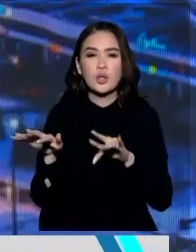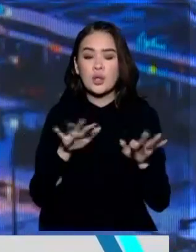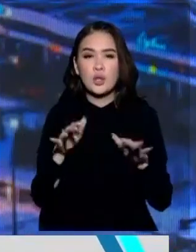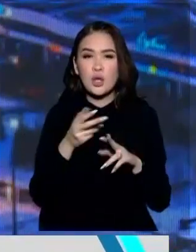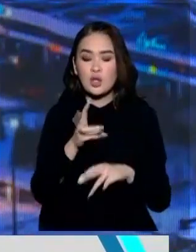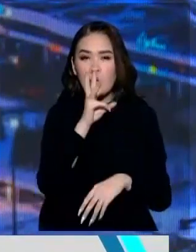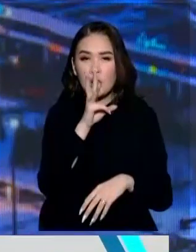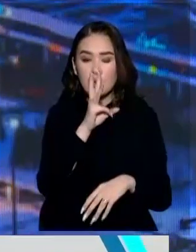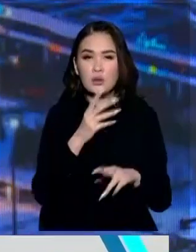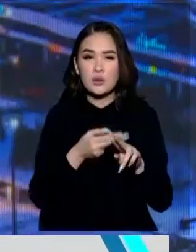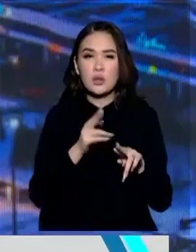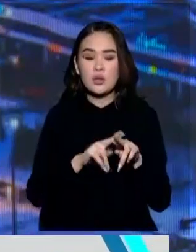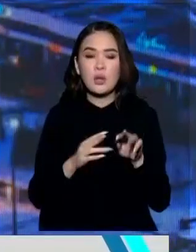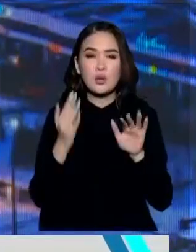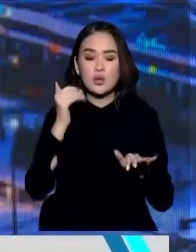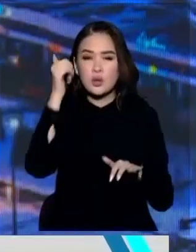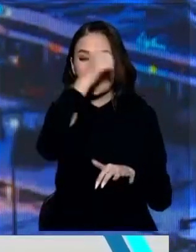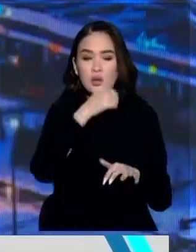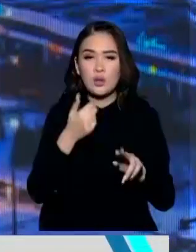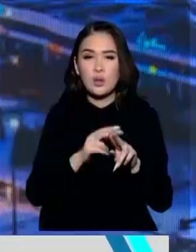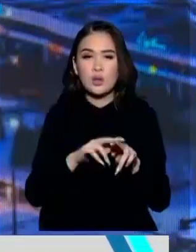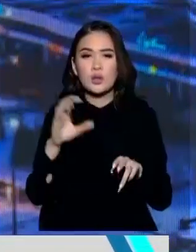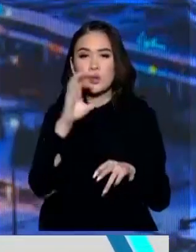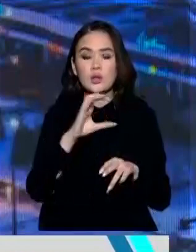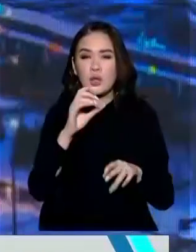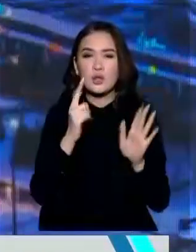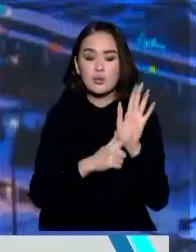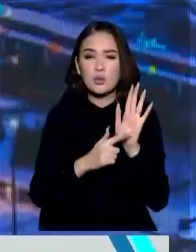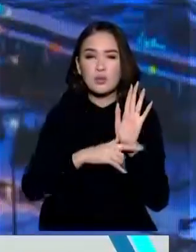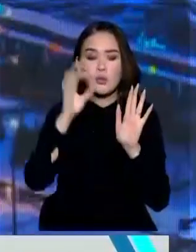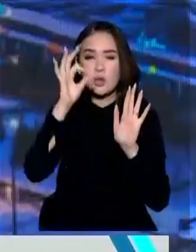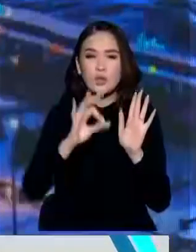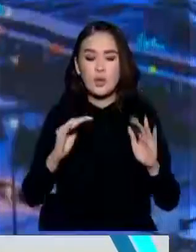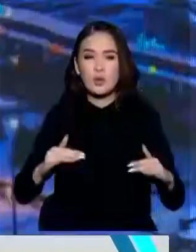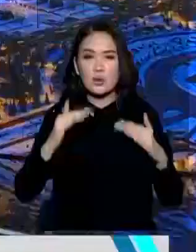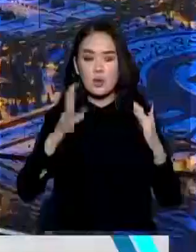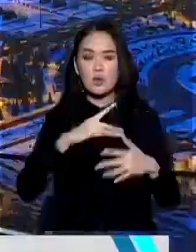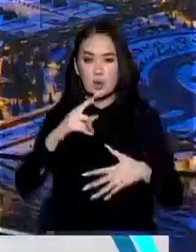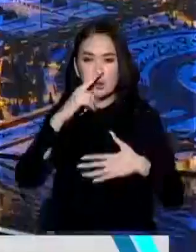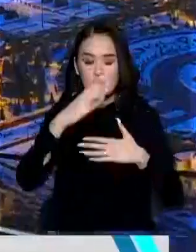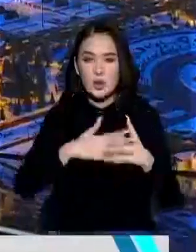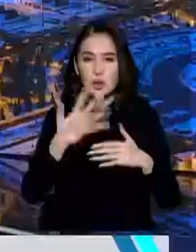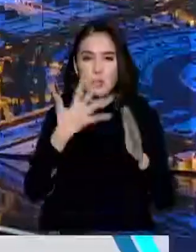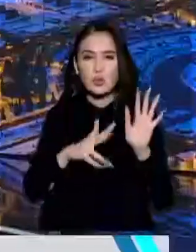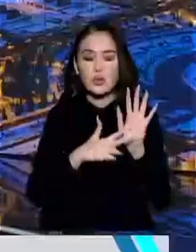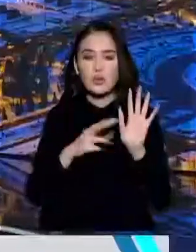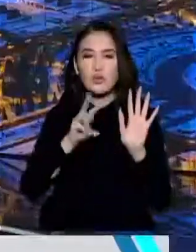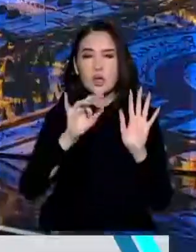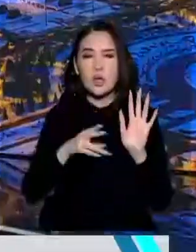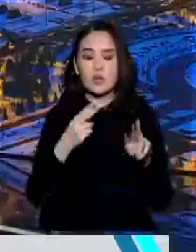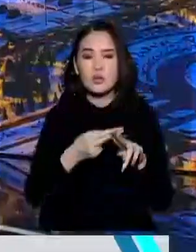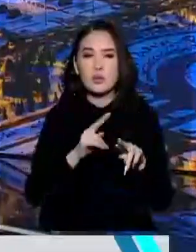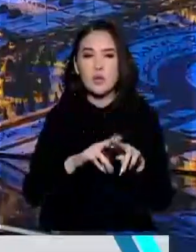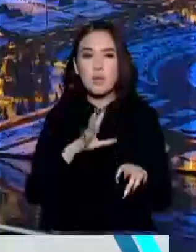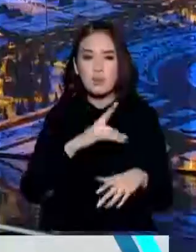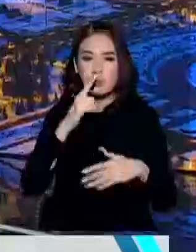ғалымдарымыздың жалақысын өткен жылдың 42-нен 70%-ға өсірдік. Былтыр 58 миллиард болса, қаржыландыру